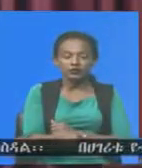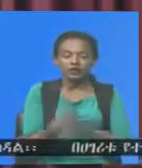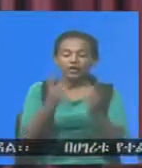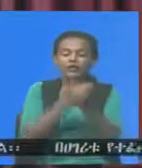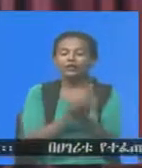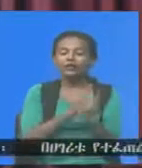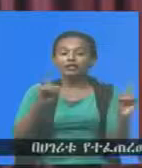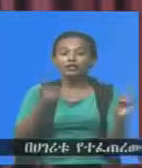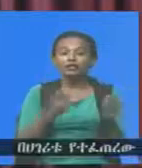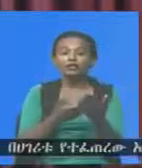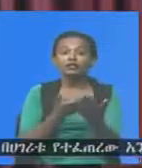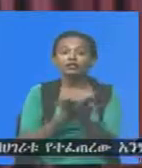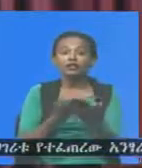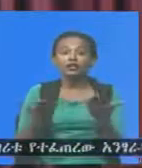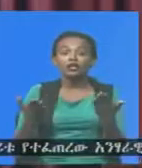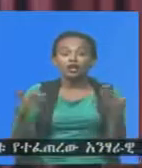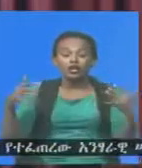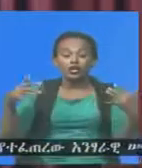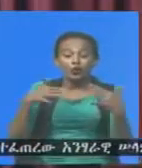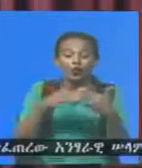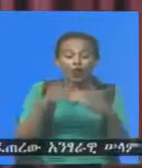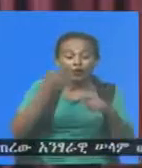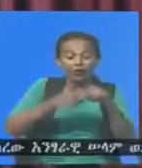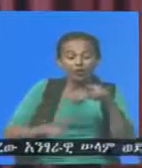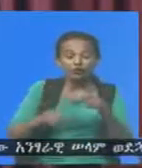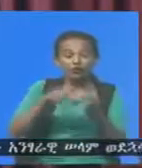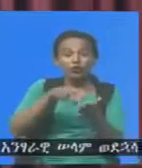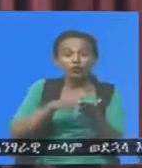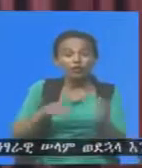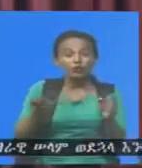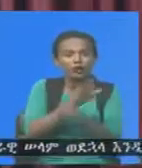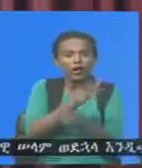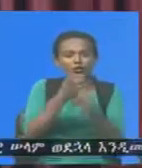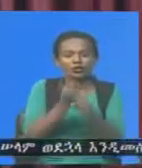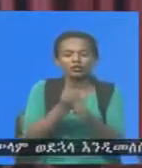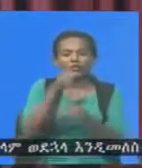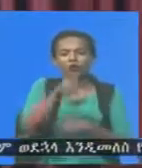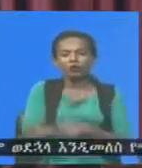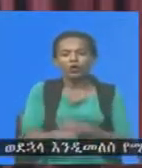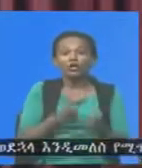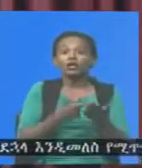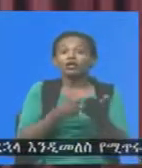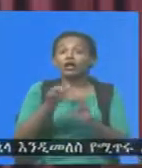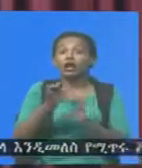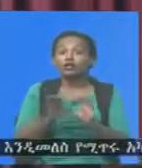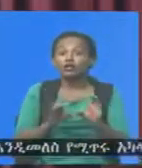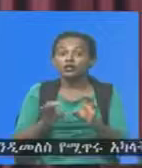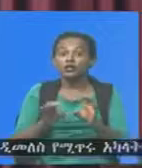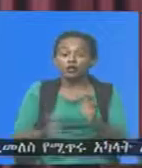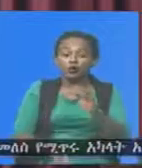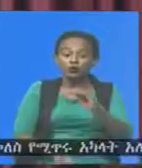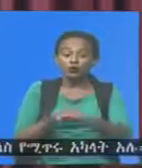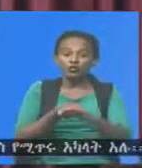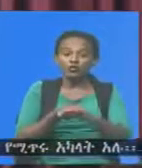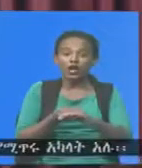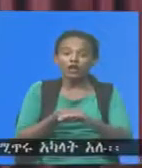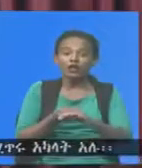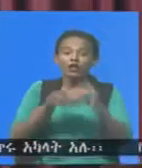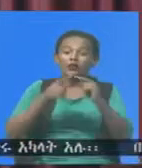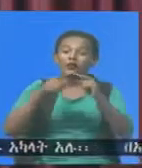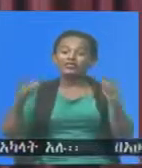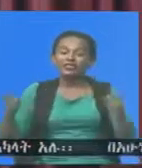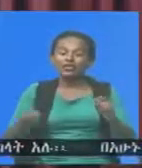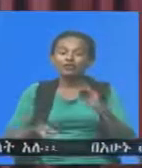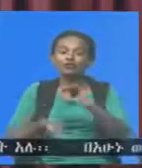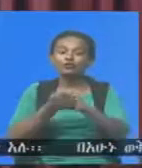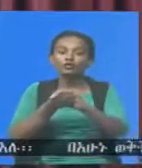በነጻነት ይሄንን ነገር ሊዋጋ የሚያስችል ቁመናና ብቃት ሊይዝ ይገባል። ይሄን ያደረግን እንደሆነ ሙስናን በጸረ ሙስና ትግል